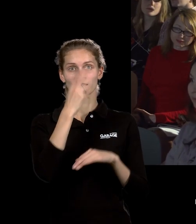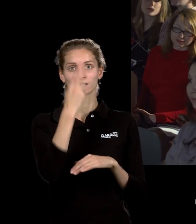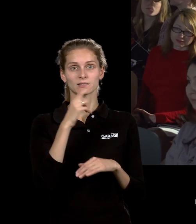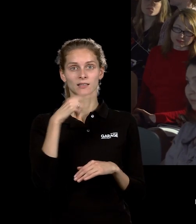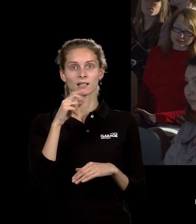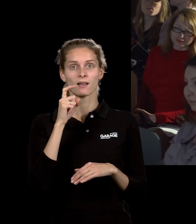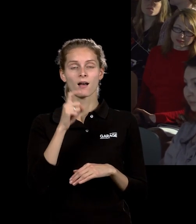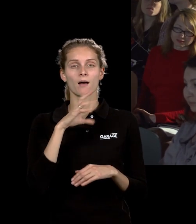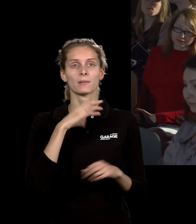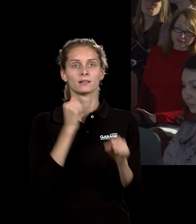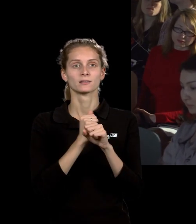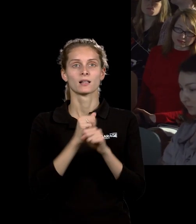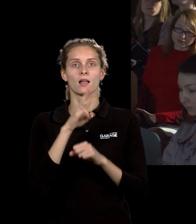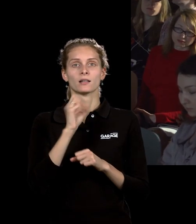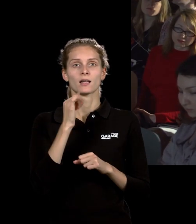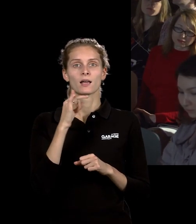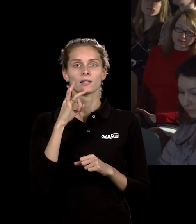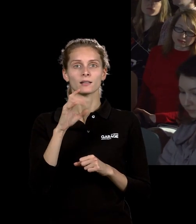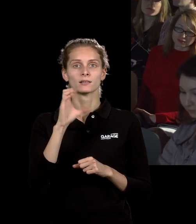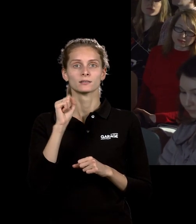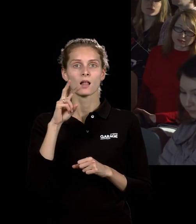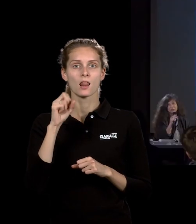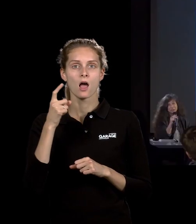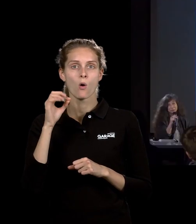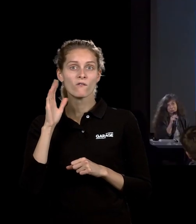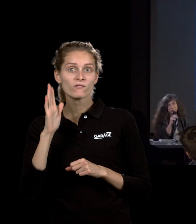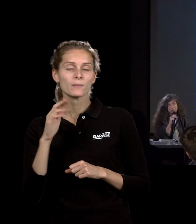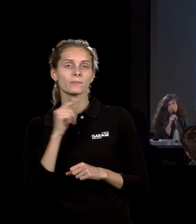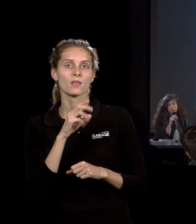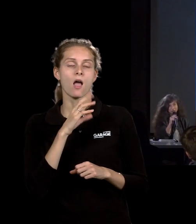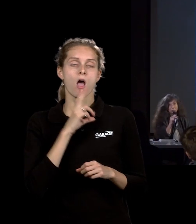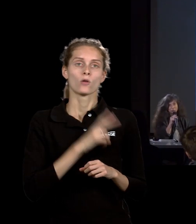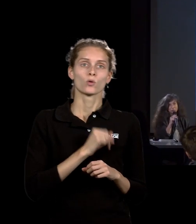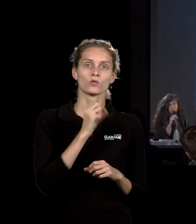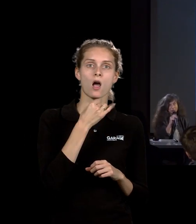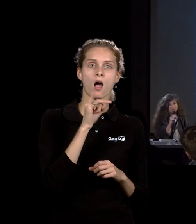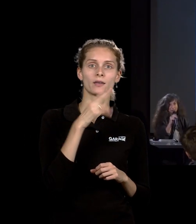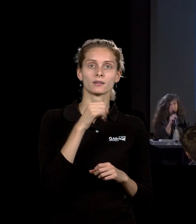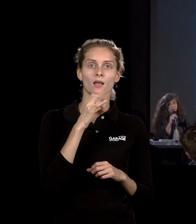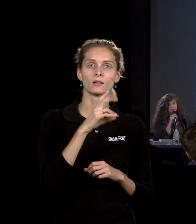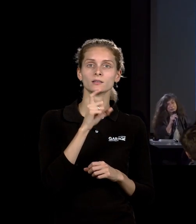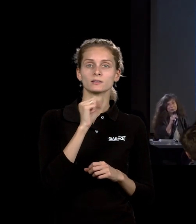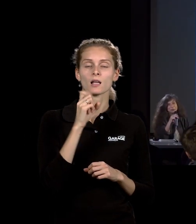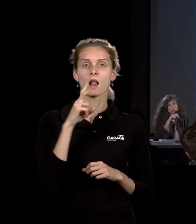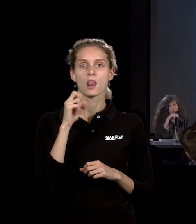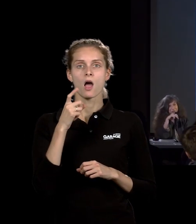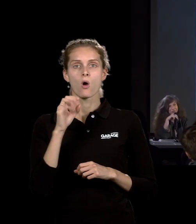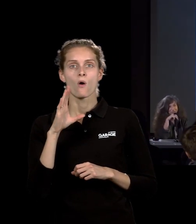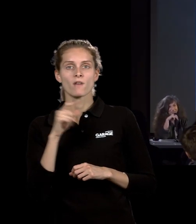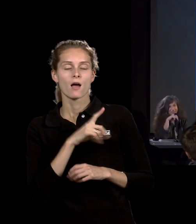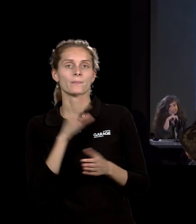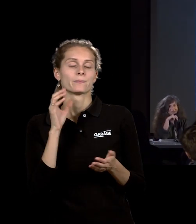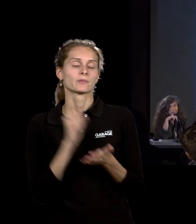заниматься современным искусством, делала этот самый павильон в Венеции, потому что было непонятно, кто его должен делать, она уговорила Раушенберга в